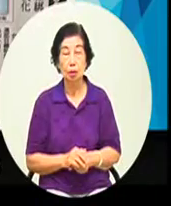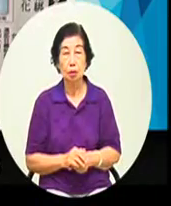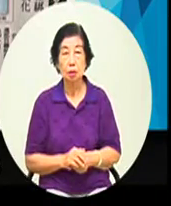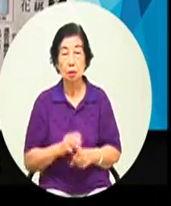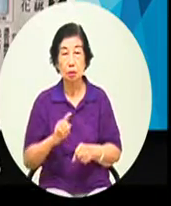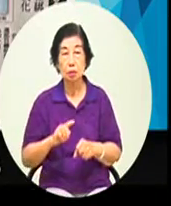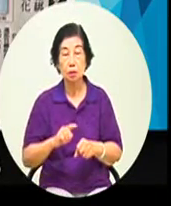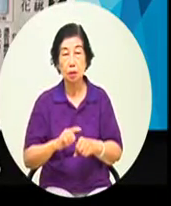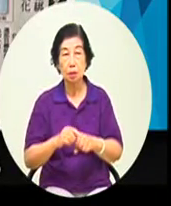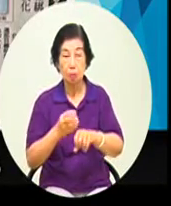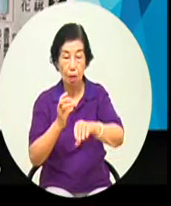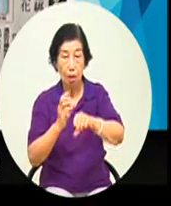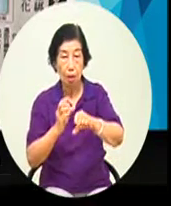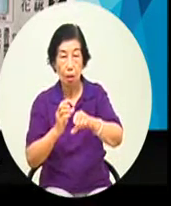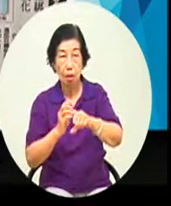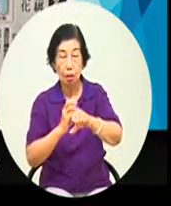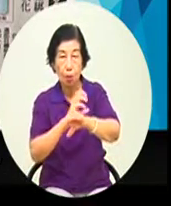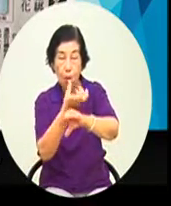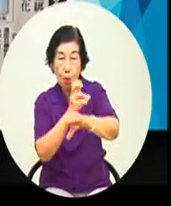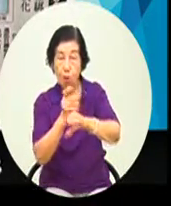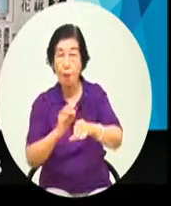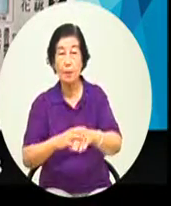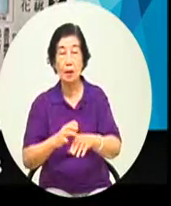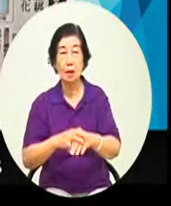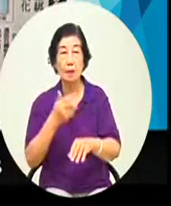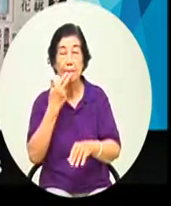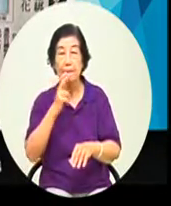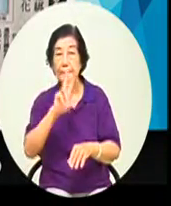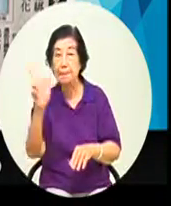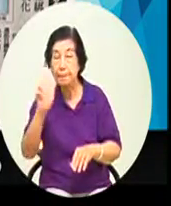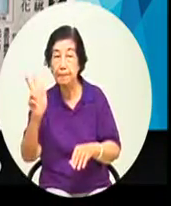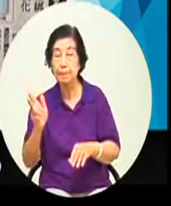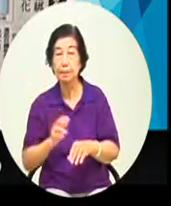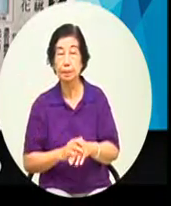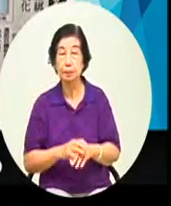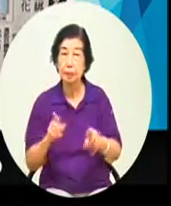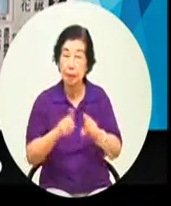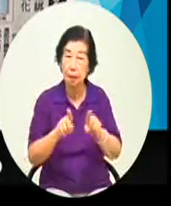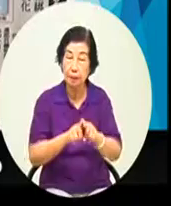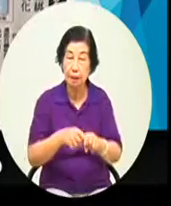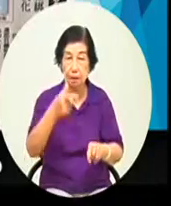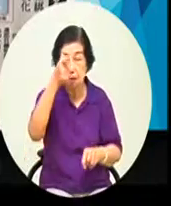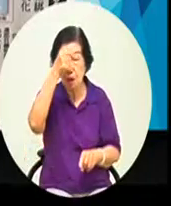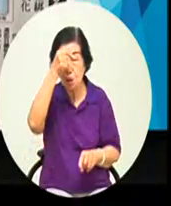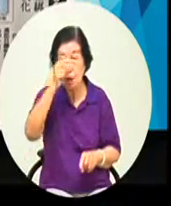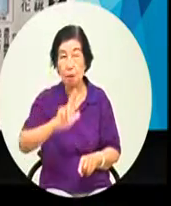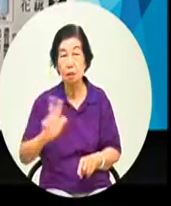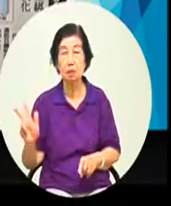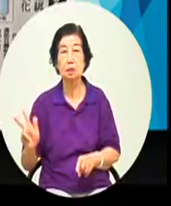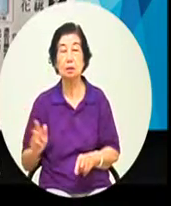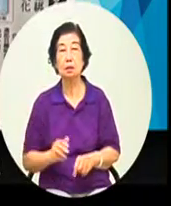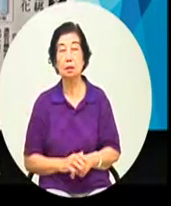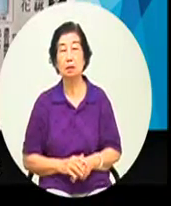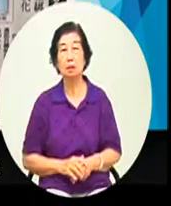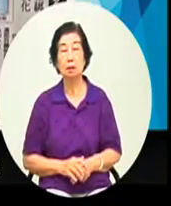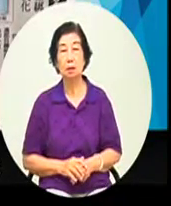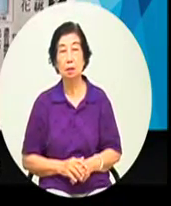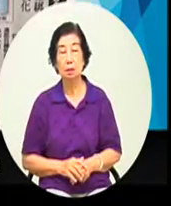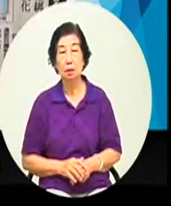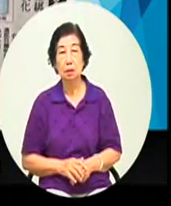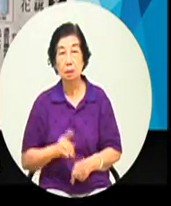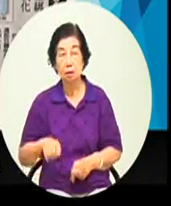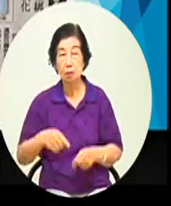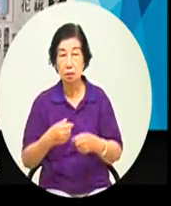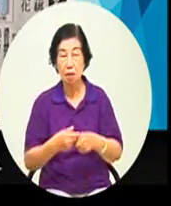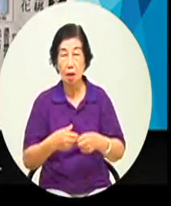好，那我们看它的颜色，一般计程车它们都是黄色嘛。好，但是呢，多元化计程